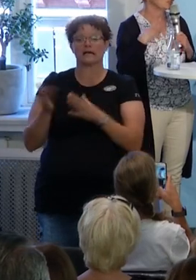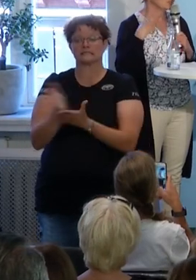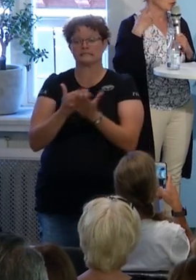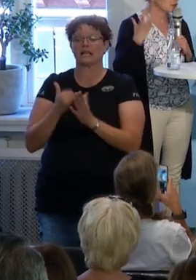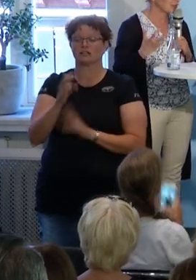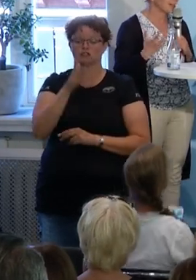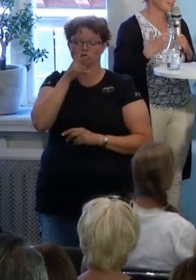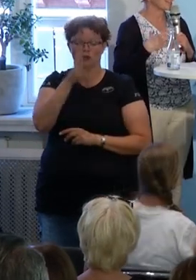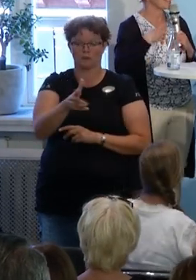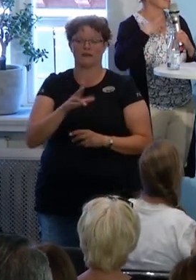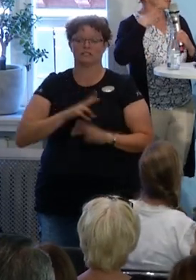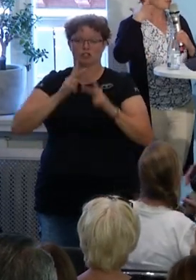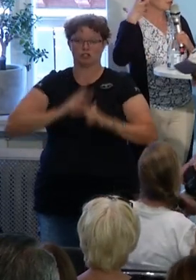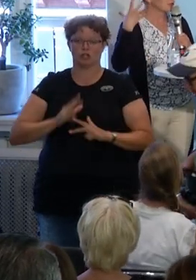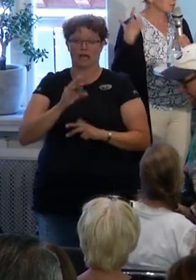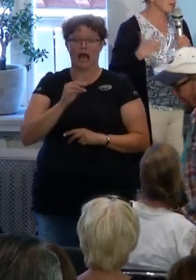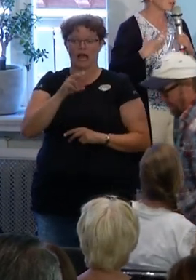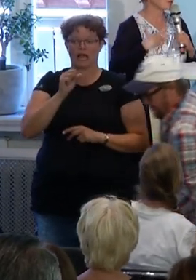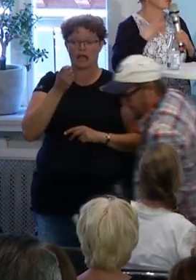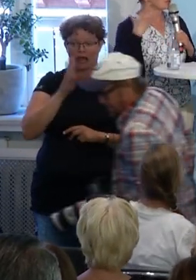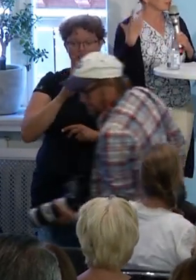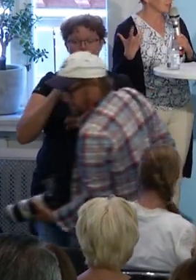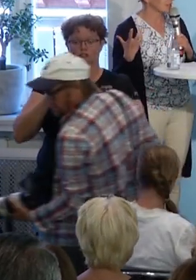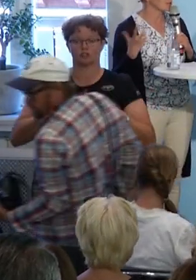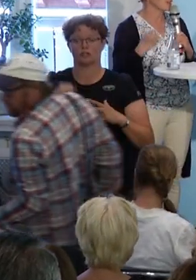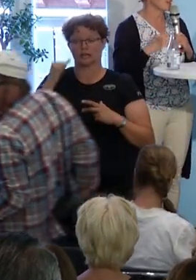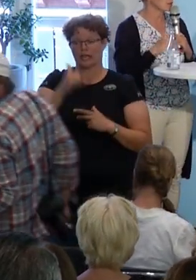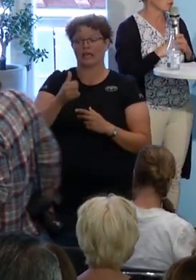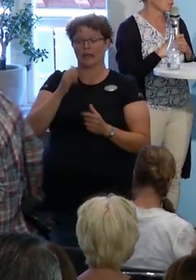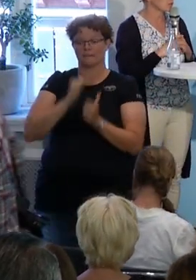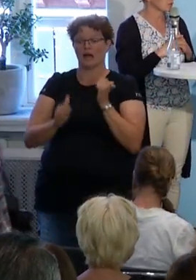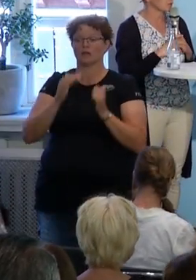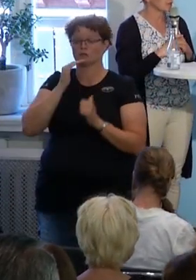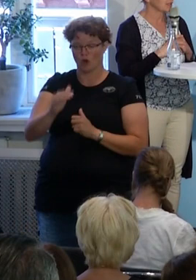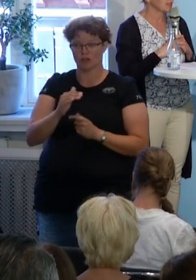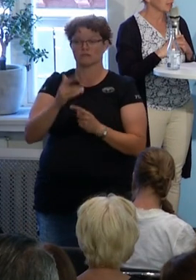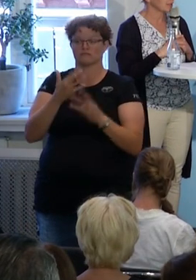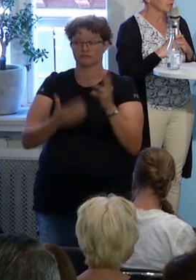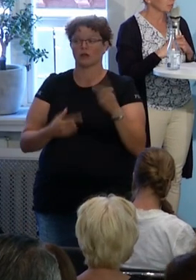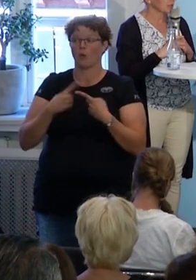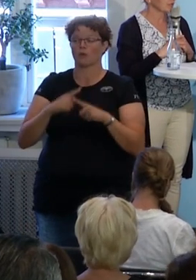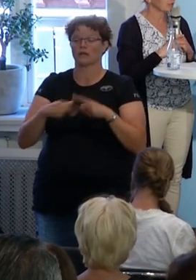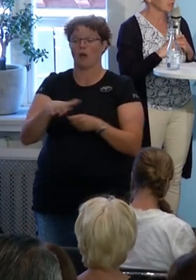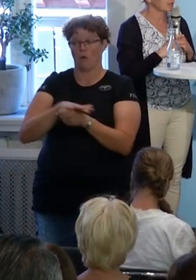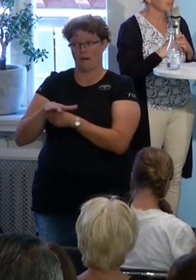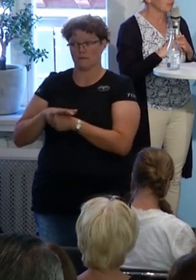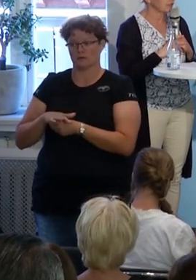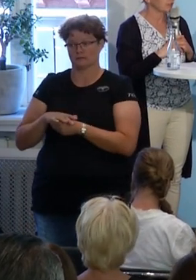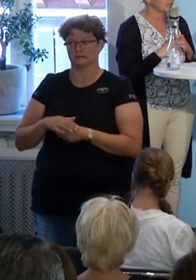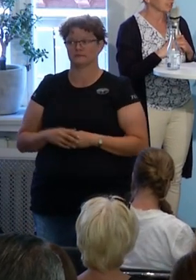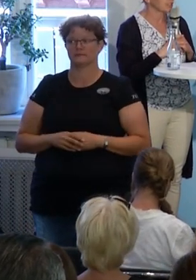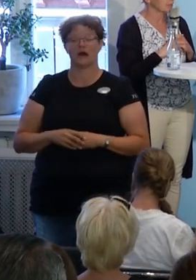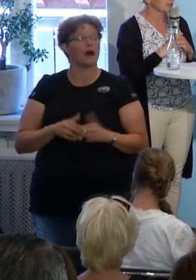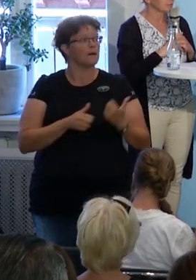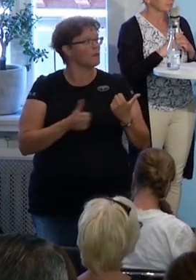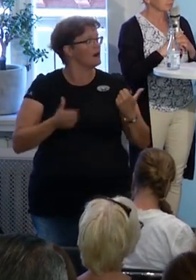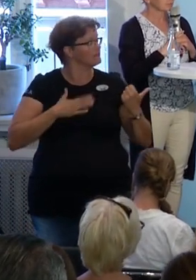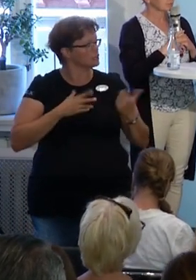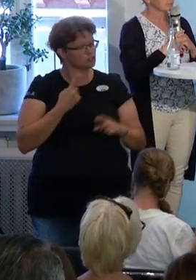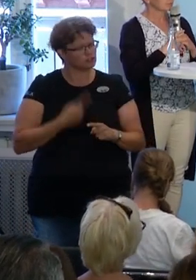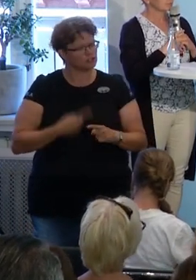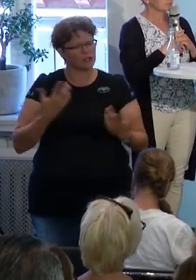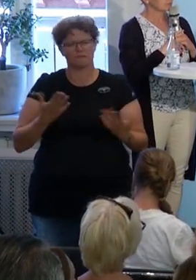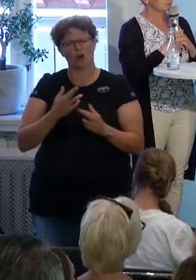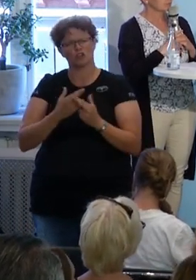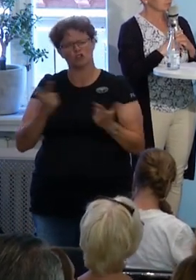en Trygg i Angered, Trygg i Bergsjön, Trygg i, alltså, i alla våra områden. Och det där är, ja, det är faktiskt bara för att vara tydlig, Ann-Sofie, vad är det som